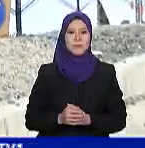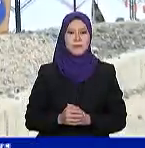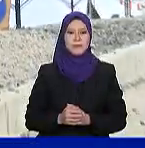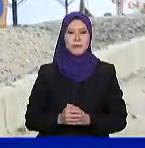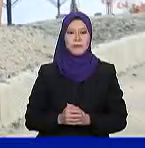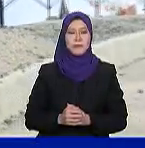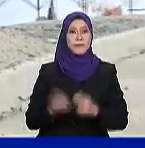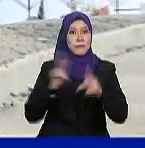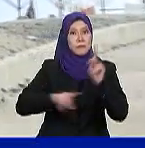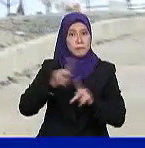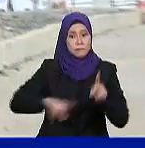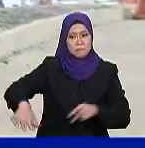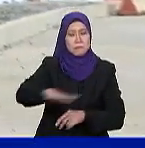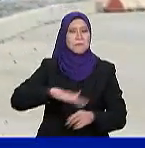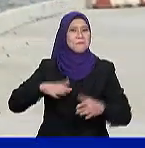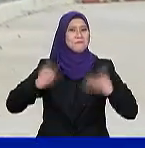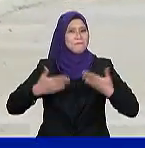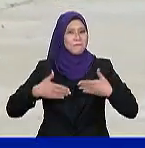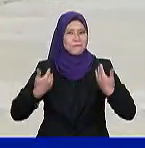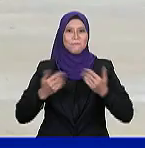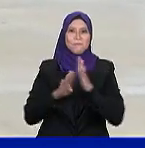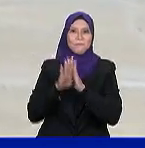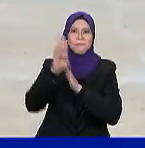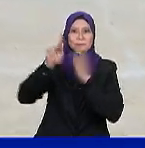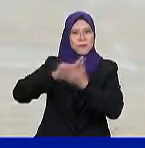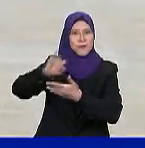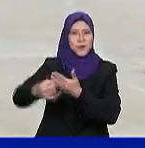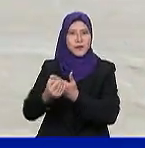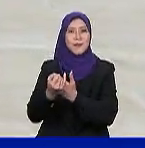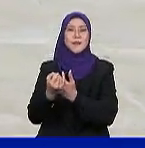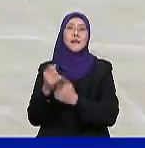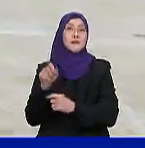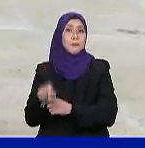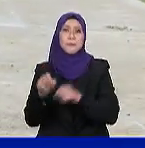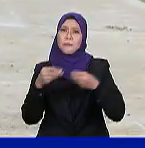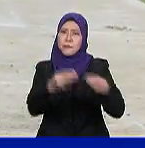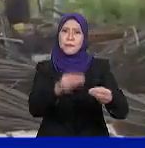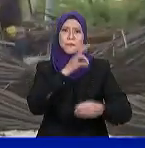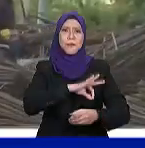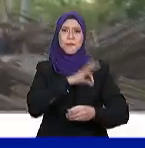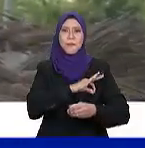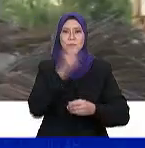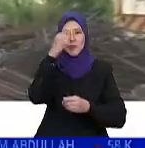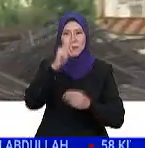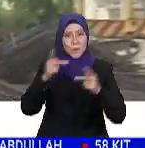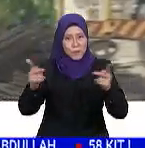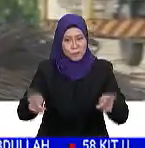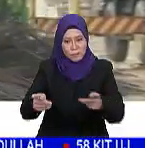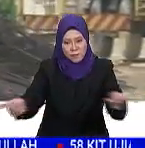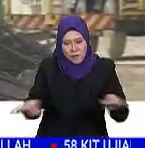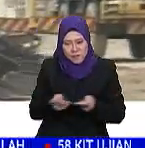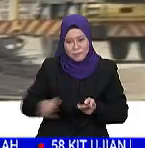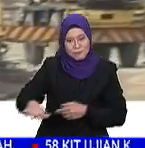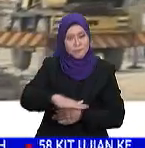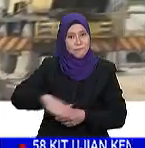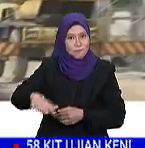Sementara itu, penduduk setempat gembira dengan pembangunan projek itu. Ia bukan sahaja memberi manfaat kepada penduduk di kawasan jajaran